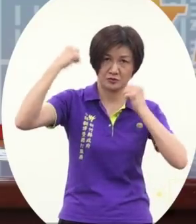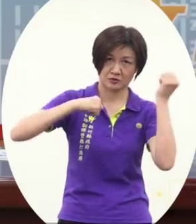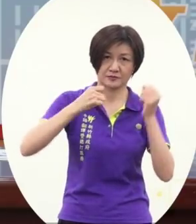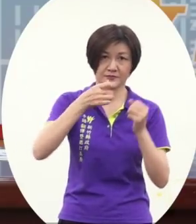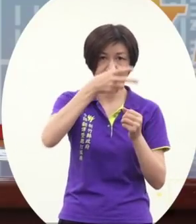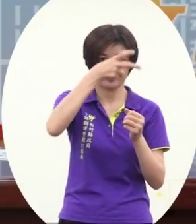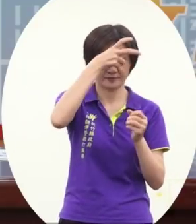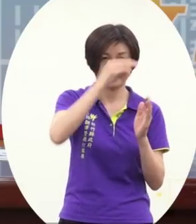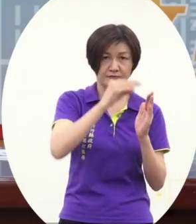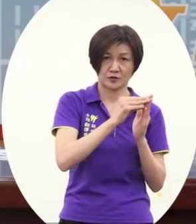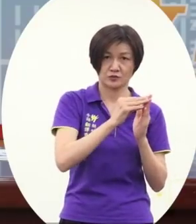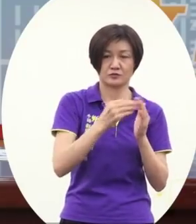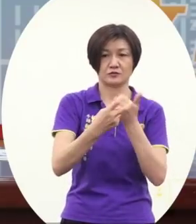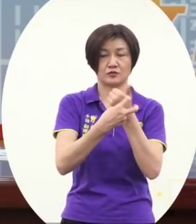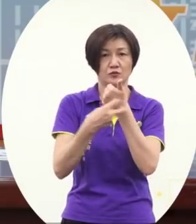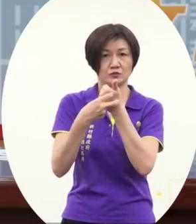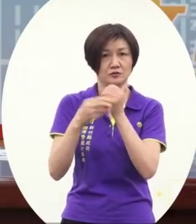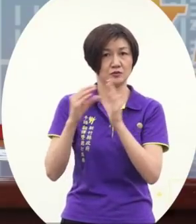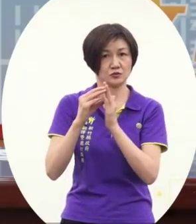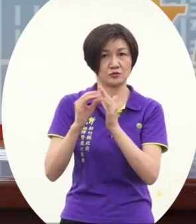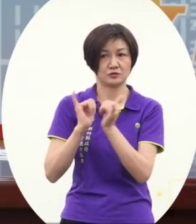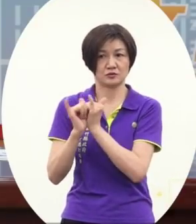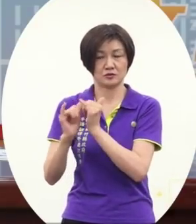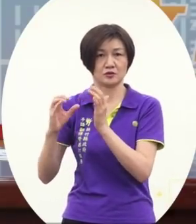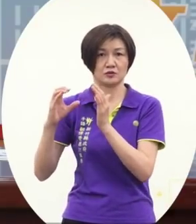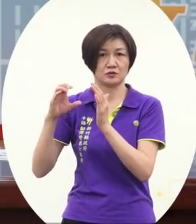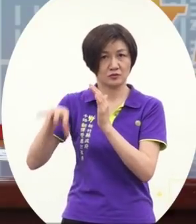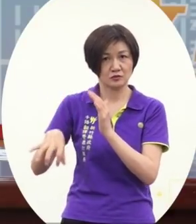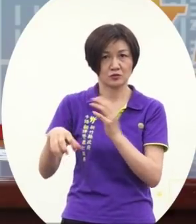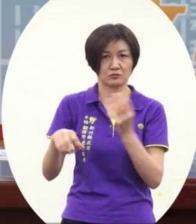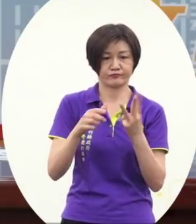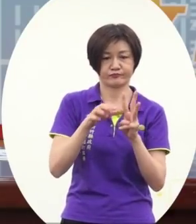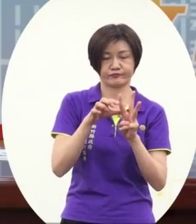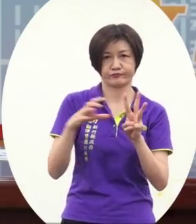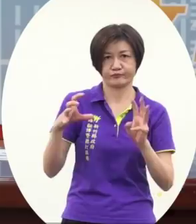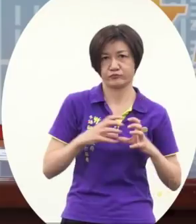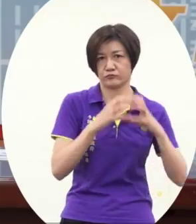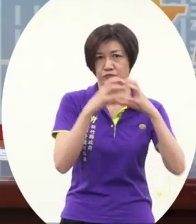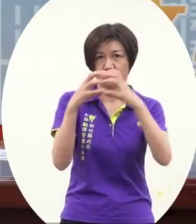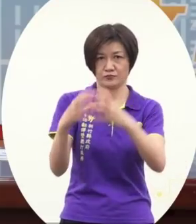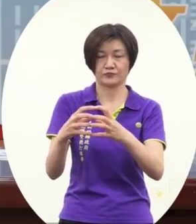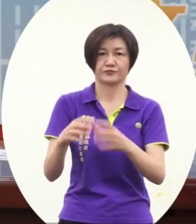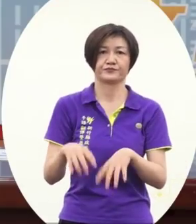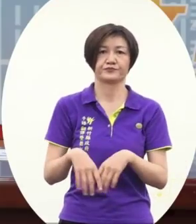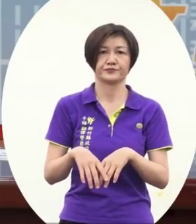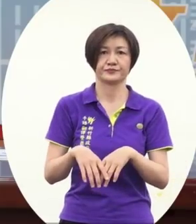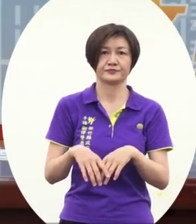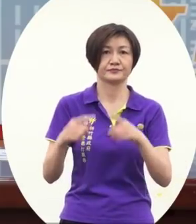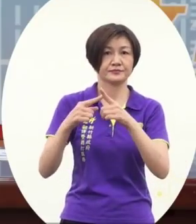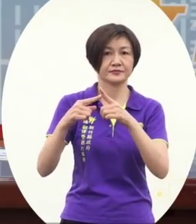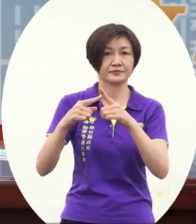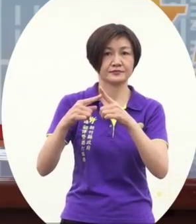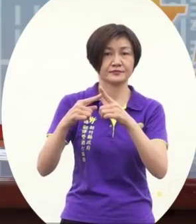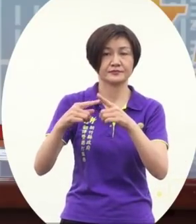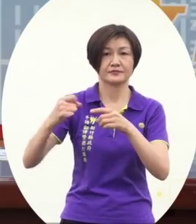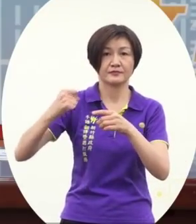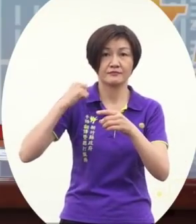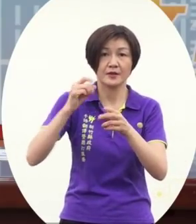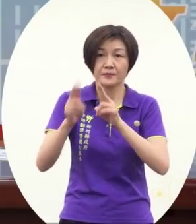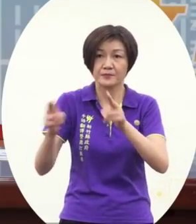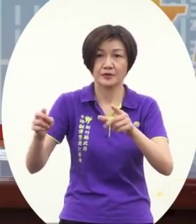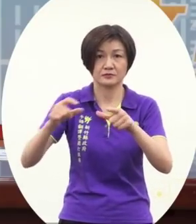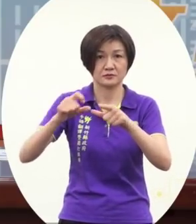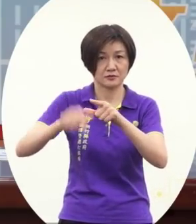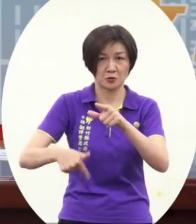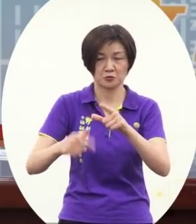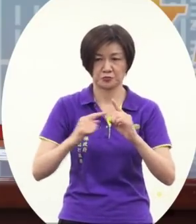局、卫生局跟社会处，我们直接到我们的人力派遣公司所在的位置 进行